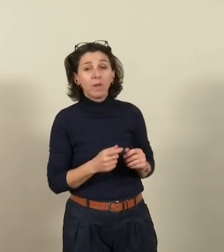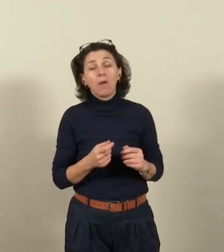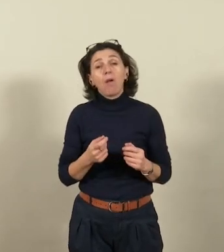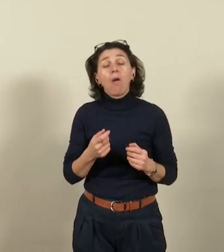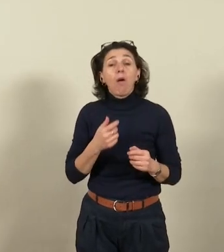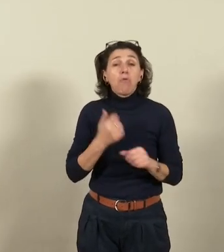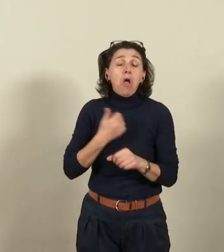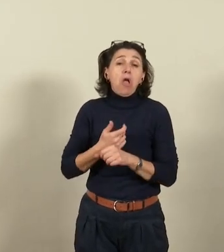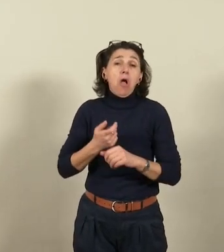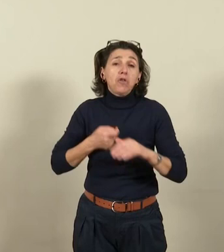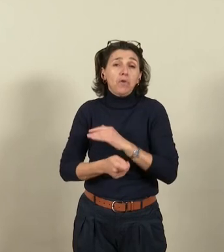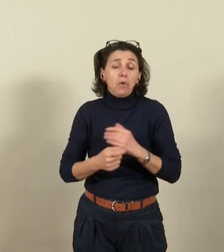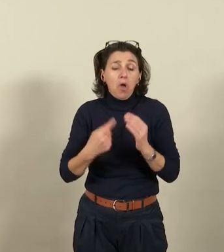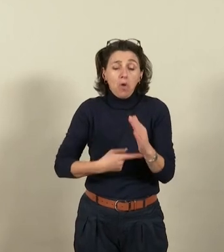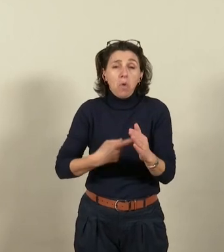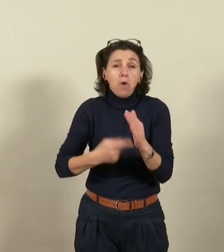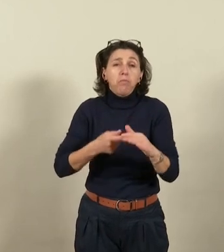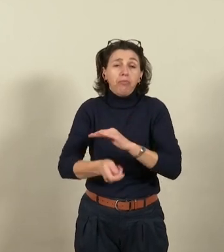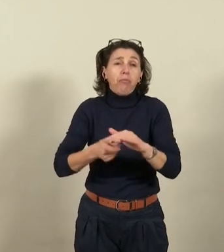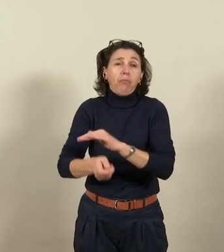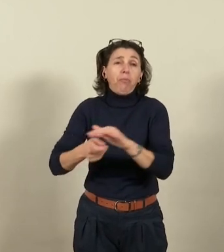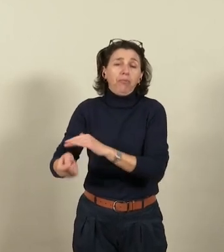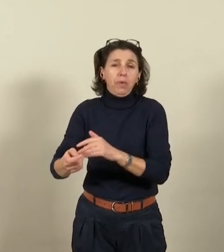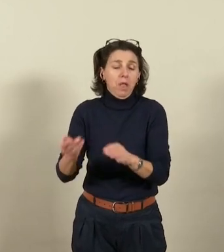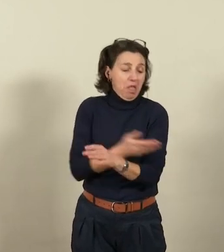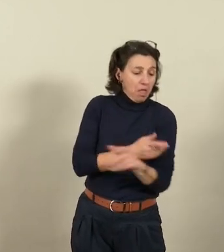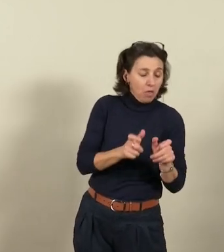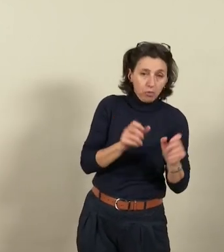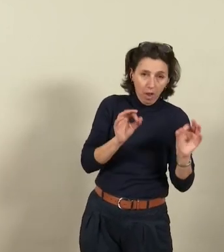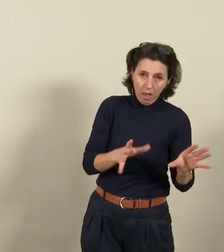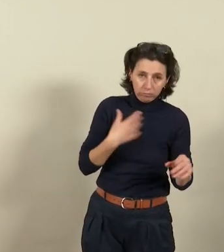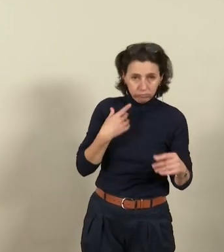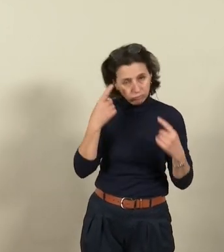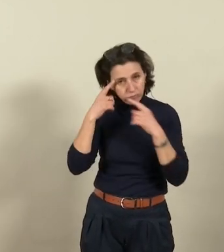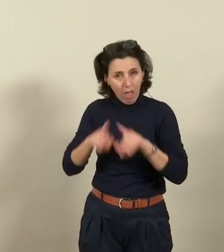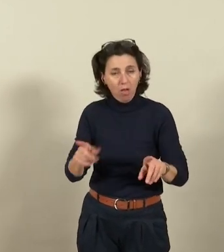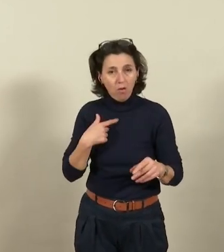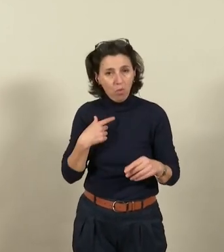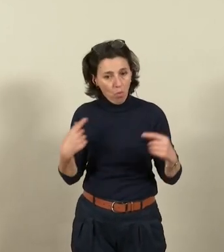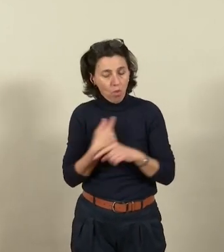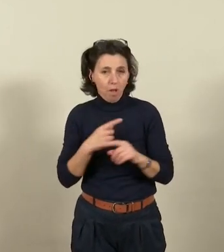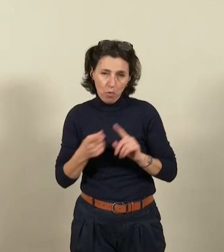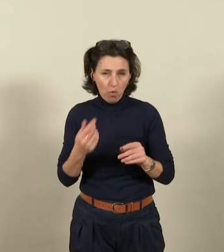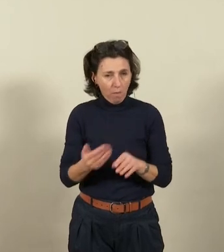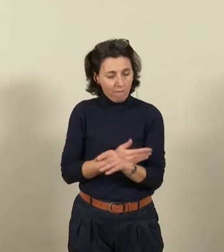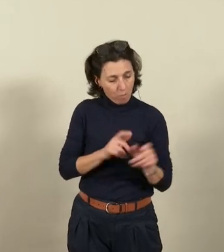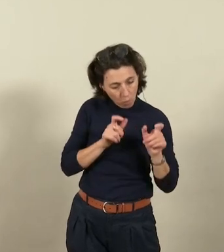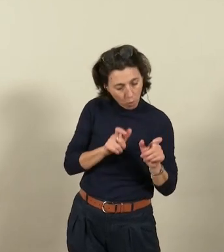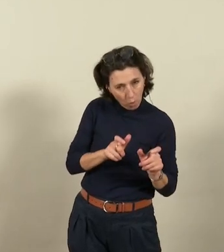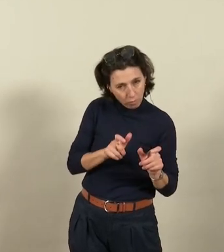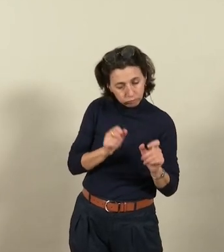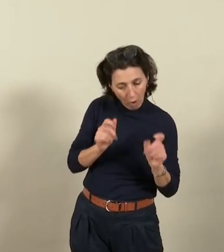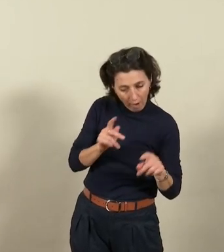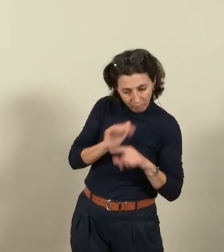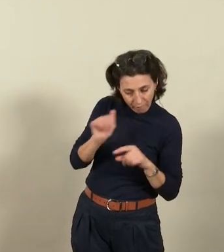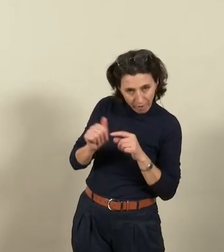d'une année sur l'autre sans contrôle donc au contraire il faut mettre en place un contrôle de la